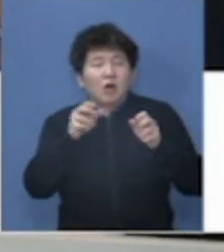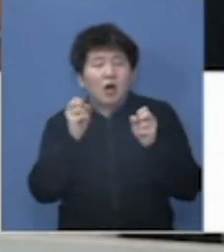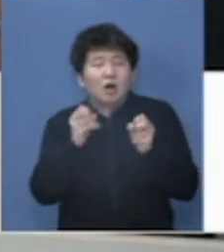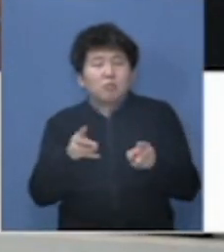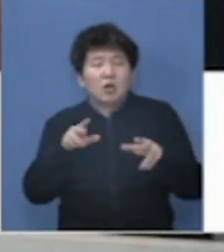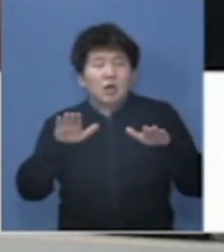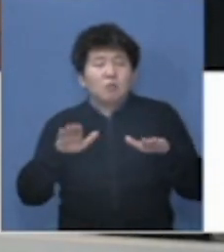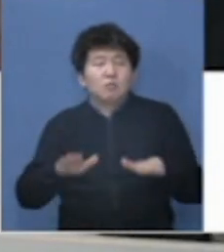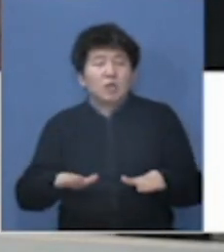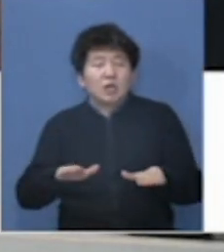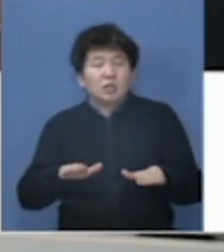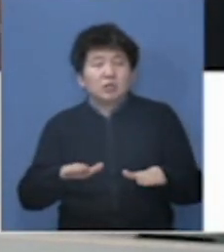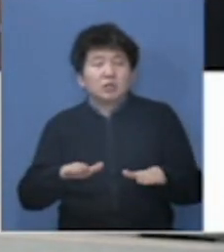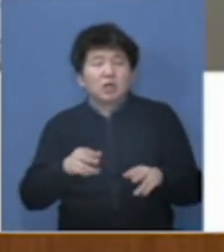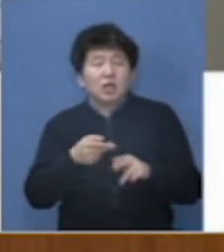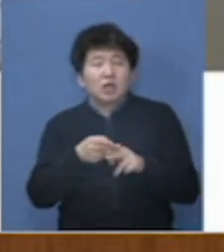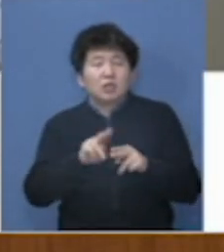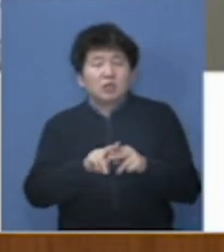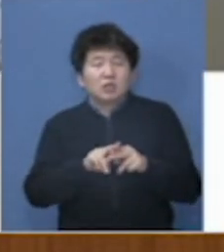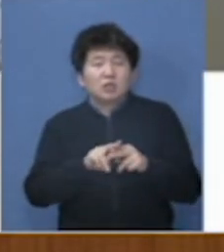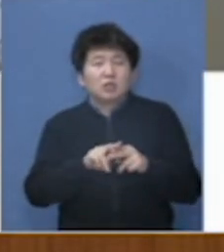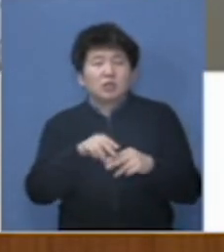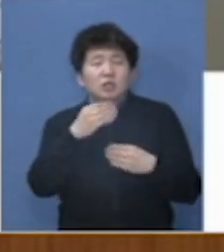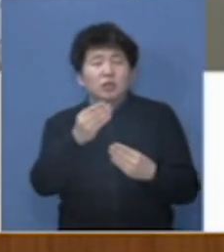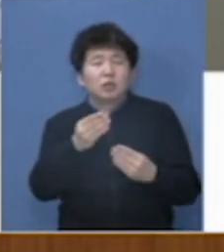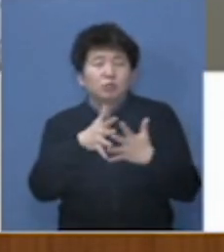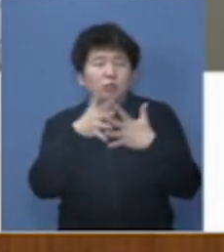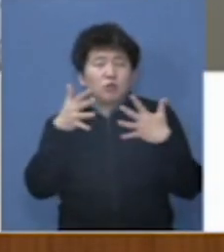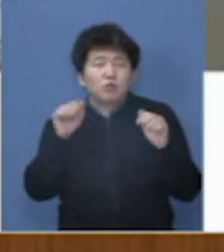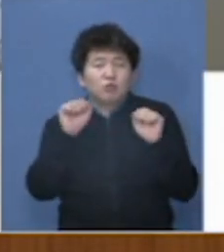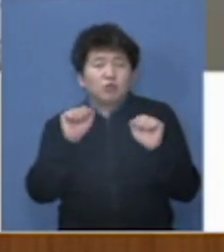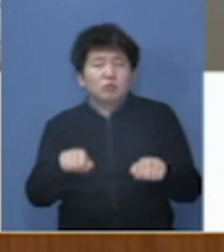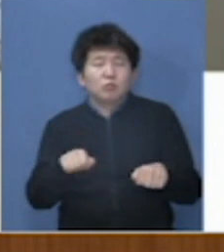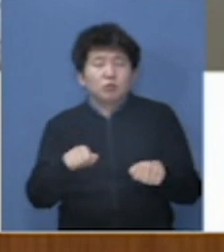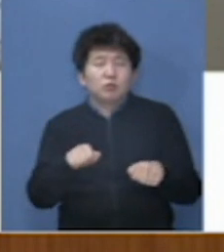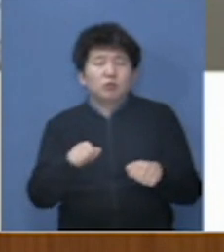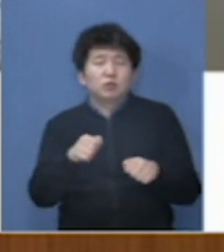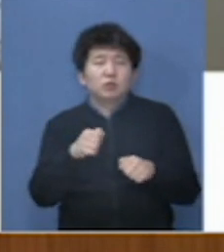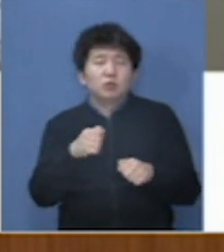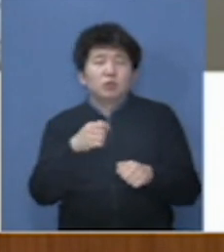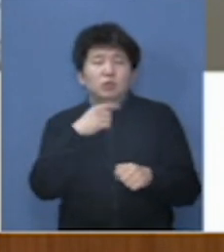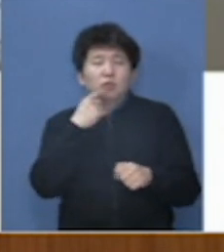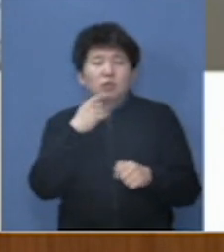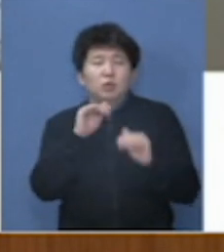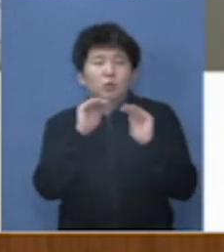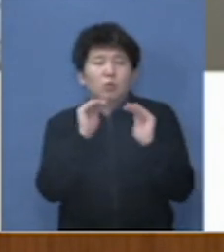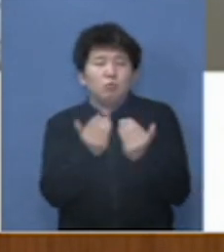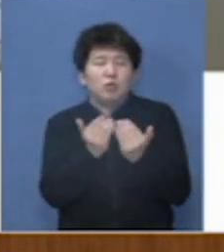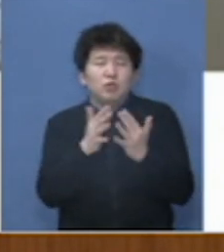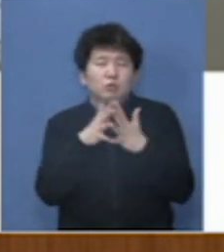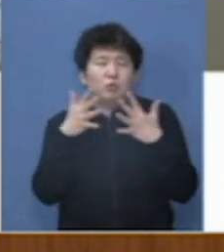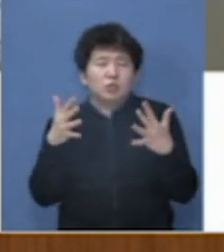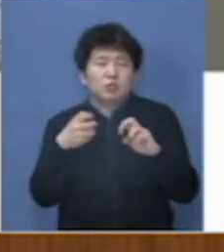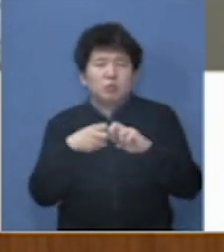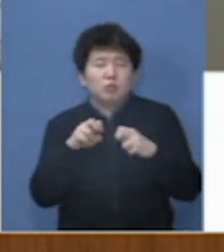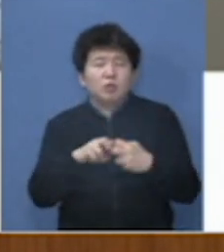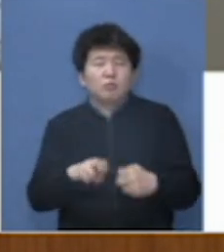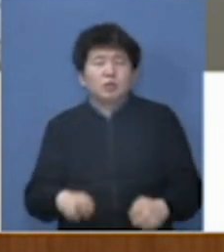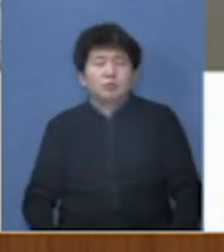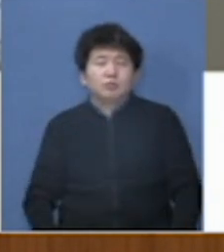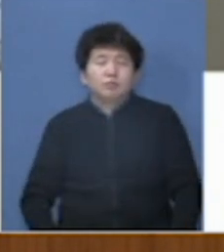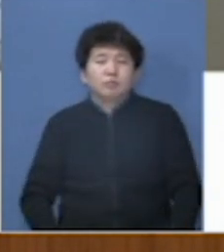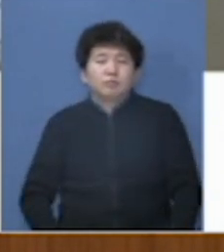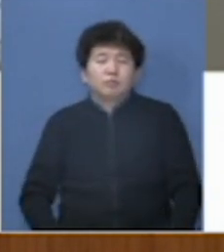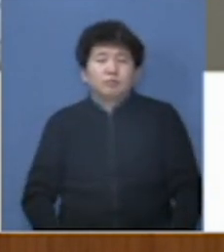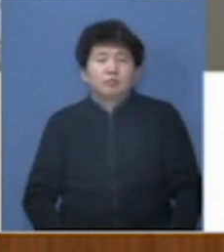Это поможет избежать больших проблем. Поскольку для нас сезонная работа, привычная работа, но тем не менее очень важно получить адекватную